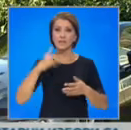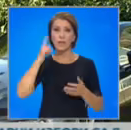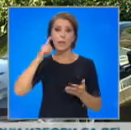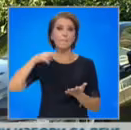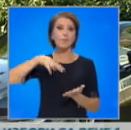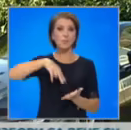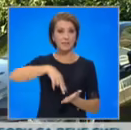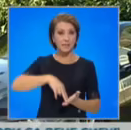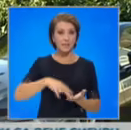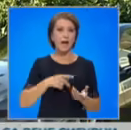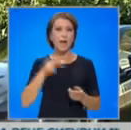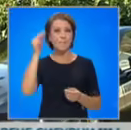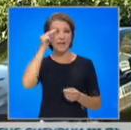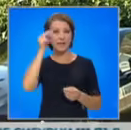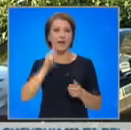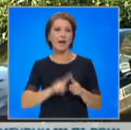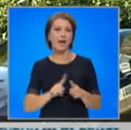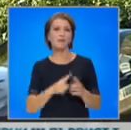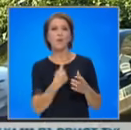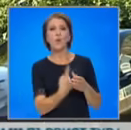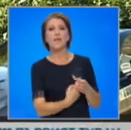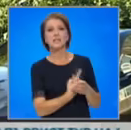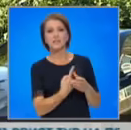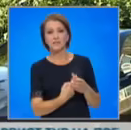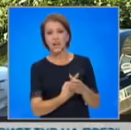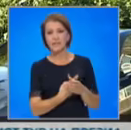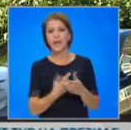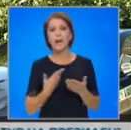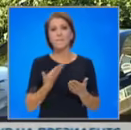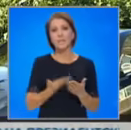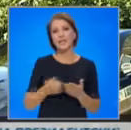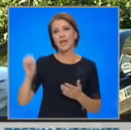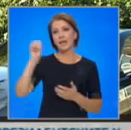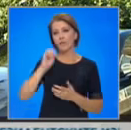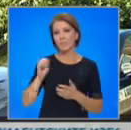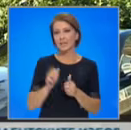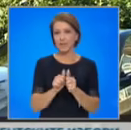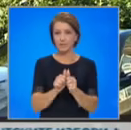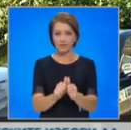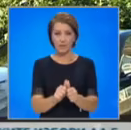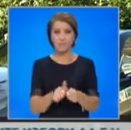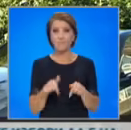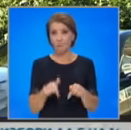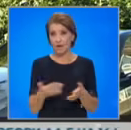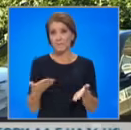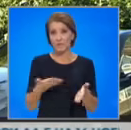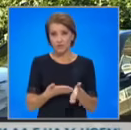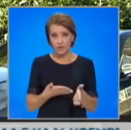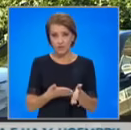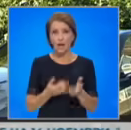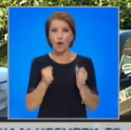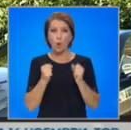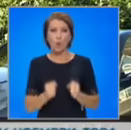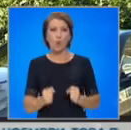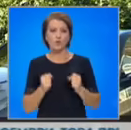дори изпадна в изолация пред своите европейски партньори. И точно поради тази причина очакванията